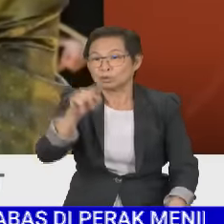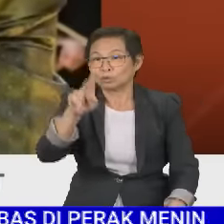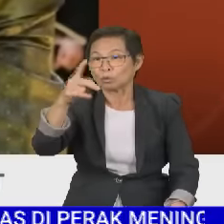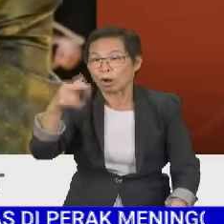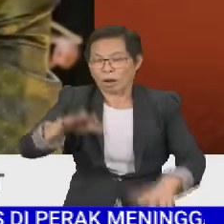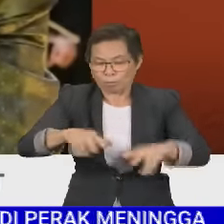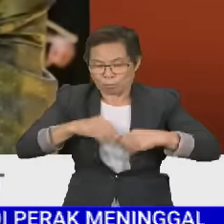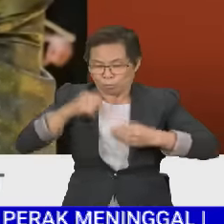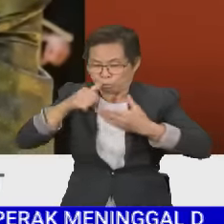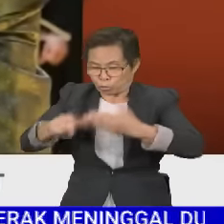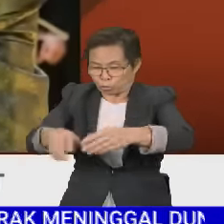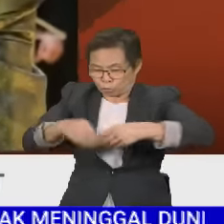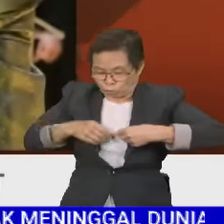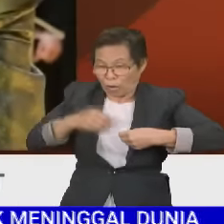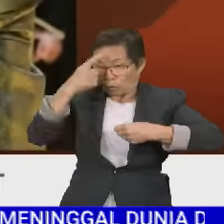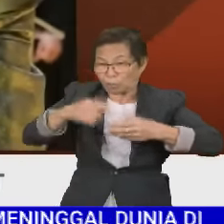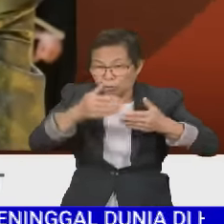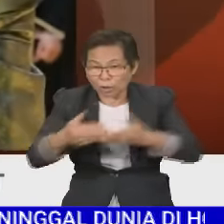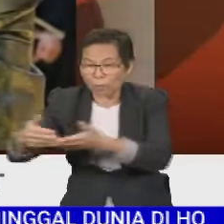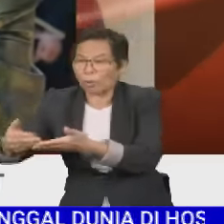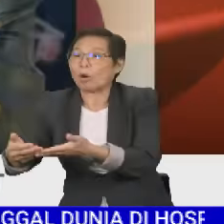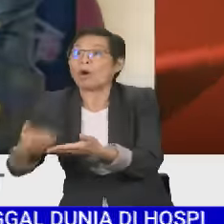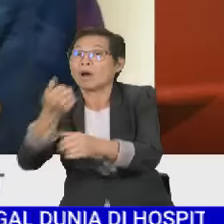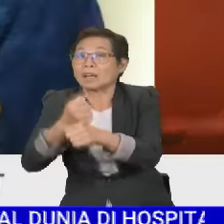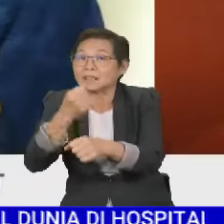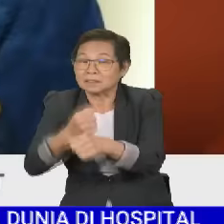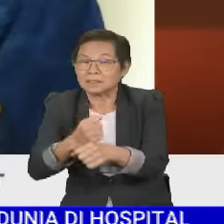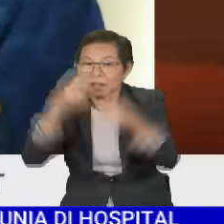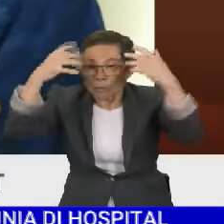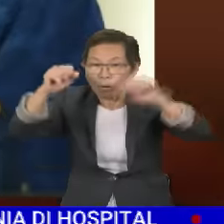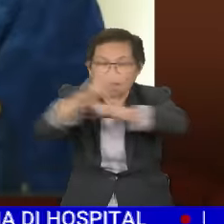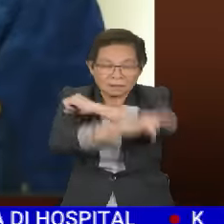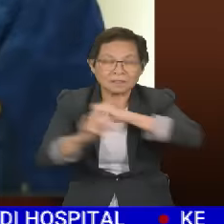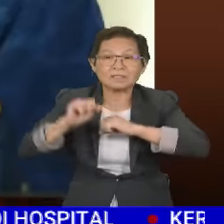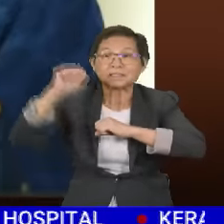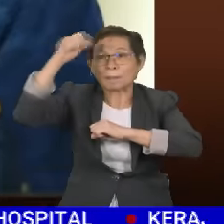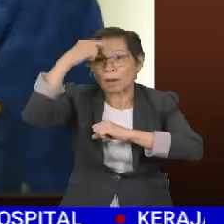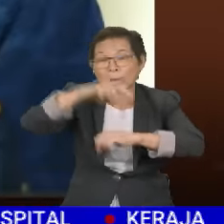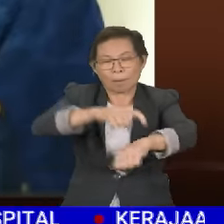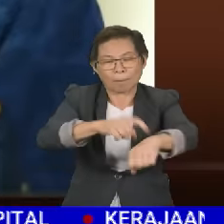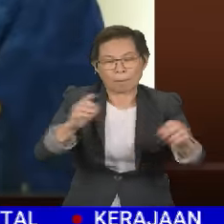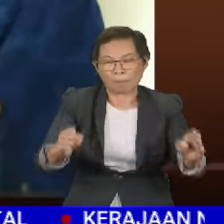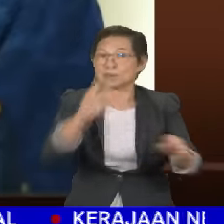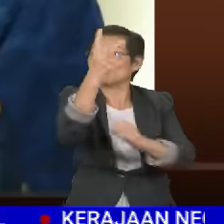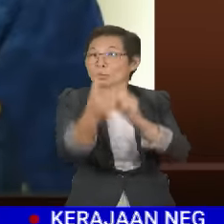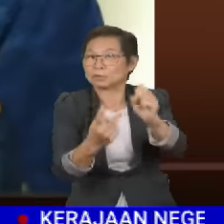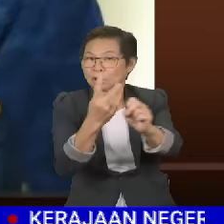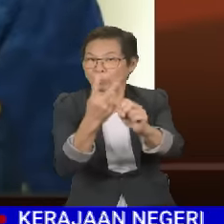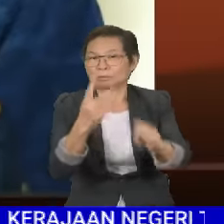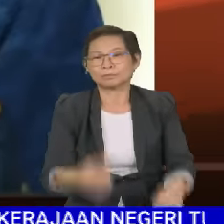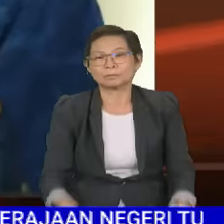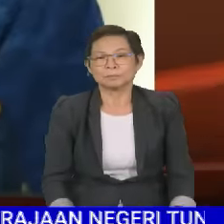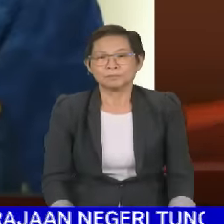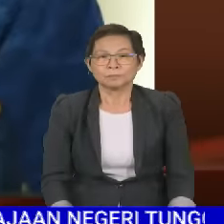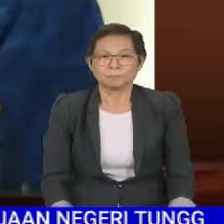menerima surat cara pelantikan bagi menyambung hikmahnya sebagai yang dipertuan Negeri sawah bagi tempo 2 tahun